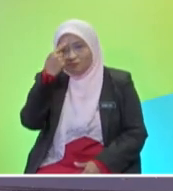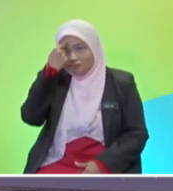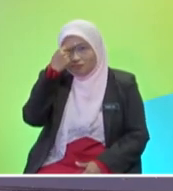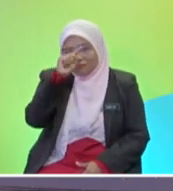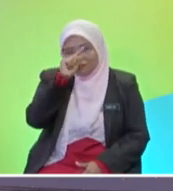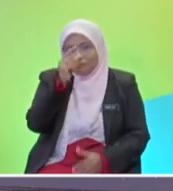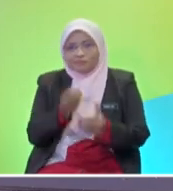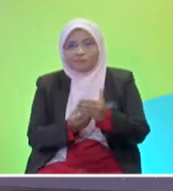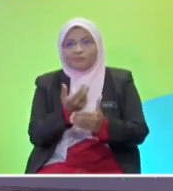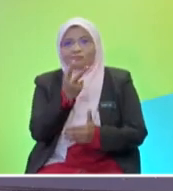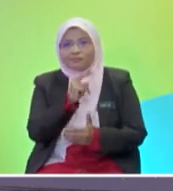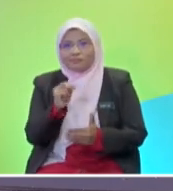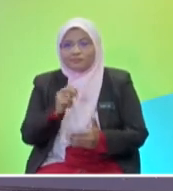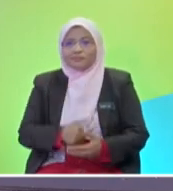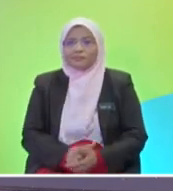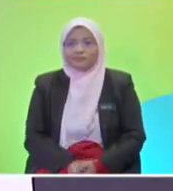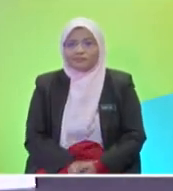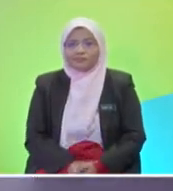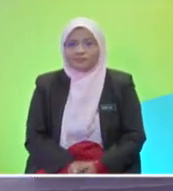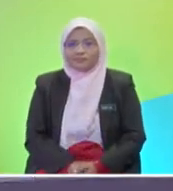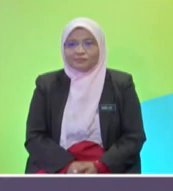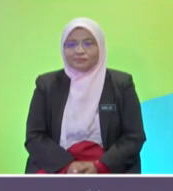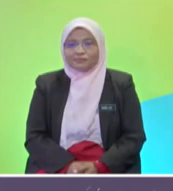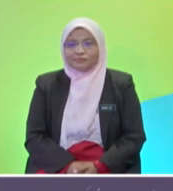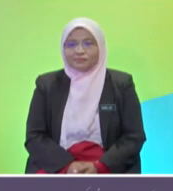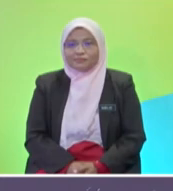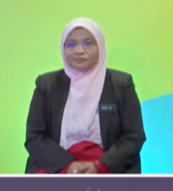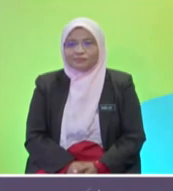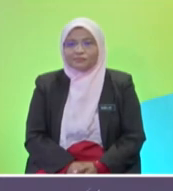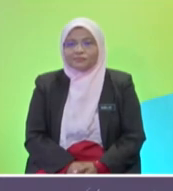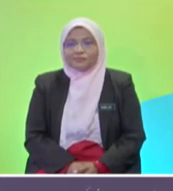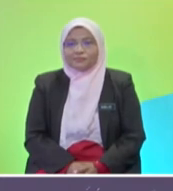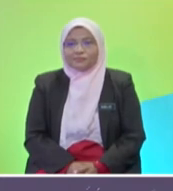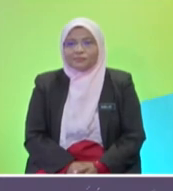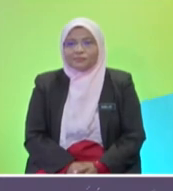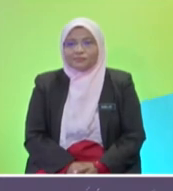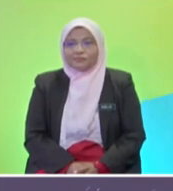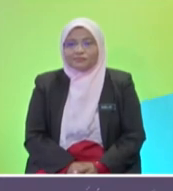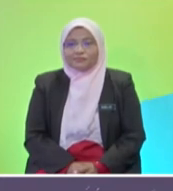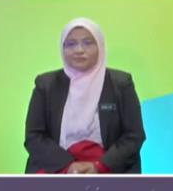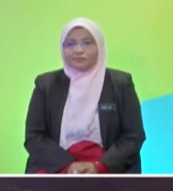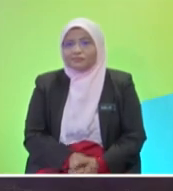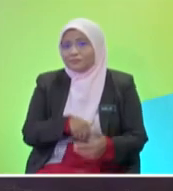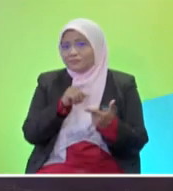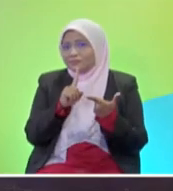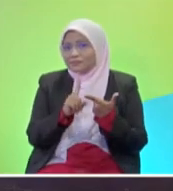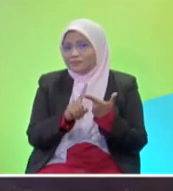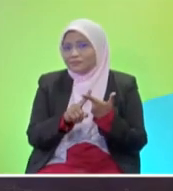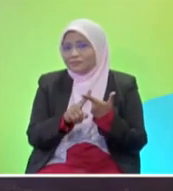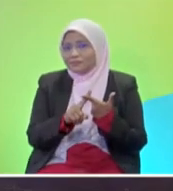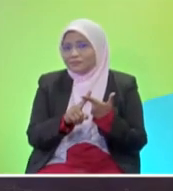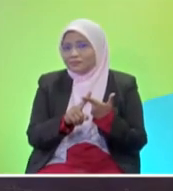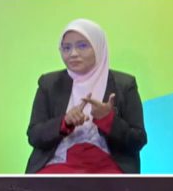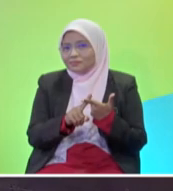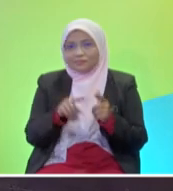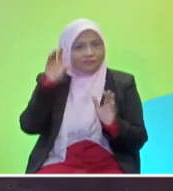Oh. Okey, Mira bertampal. Baiklah, Mira akan tampalkan di sini. Ini daun. Yang kedua tu gambar apa Mira? Oh,